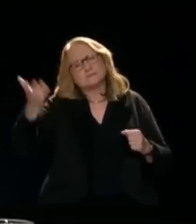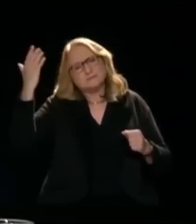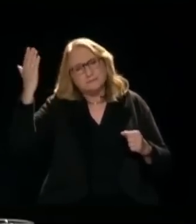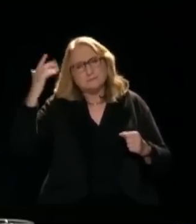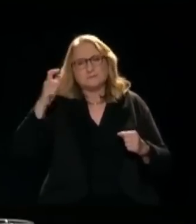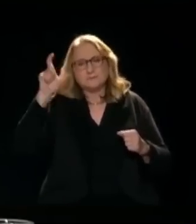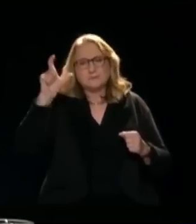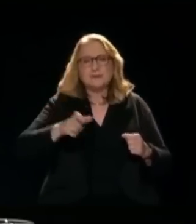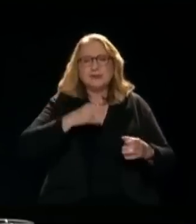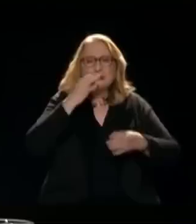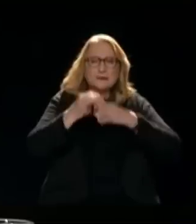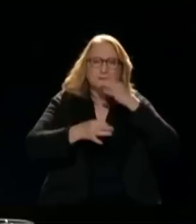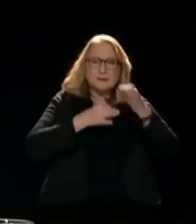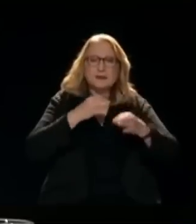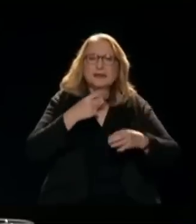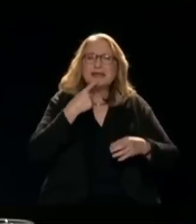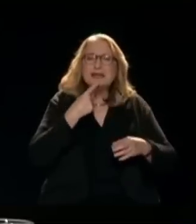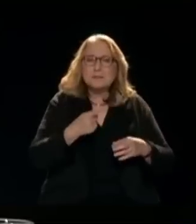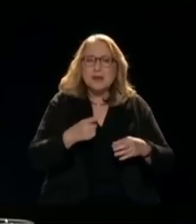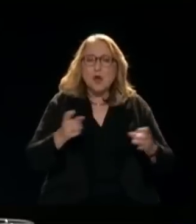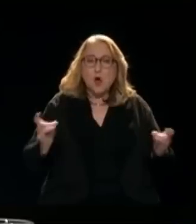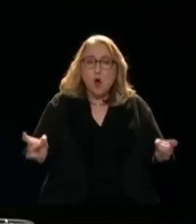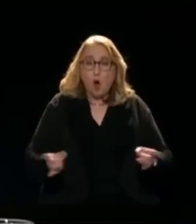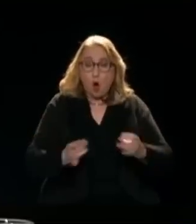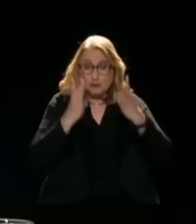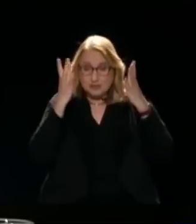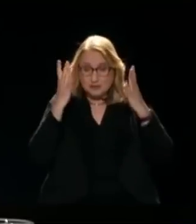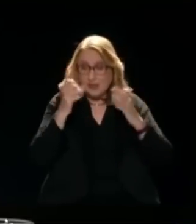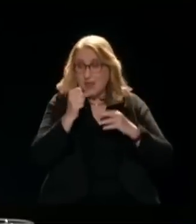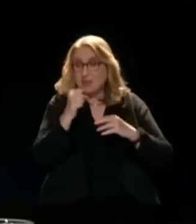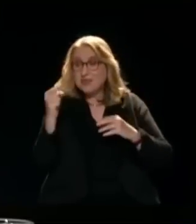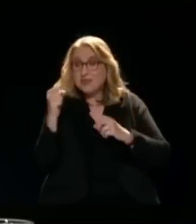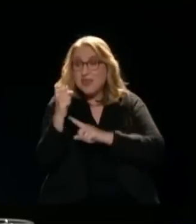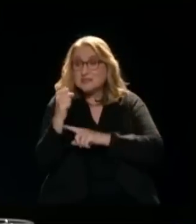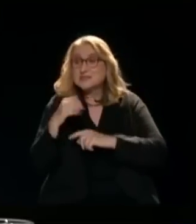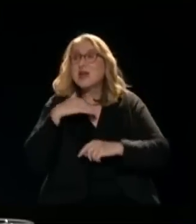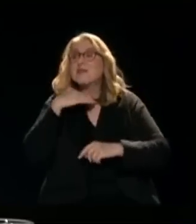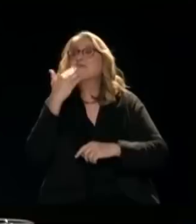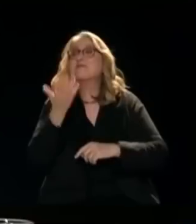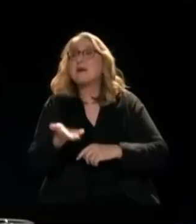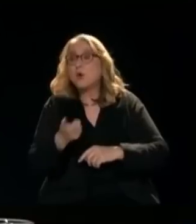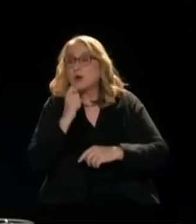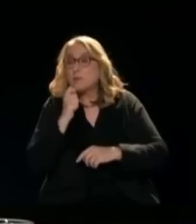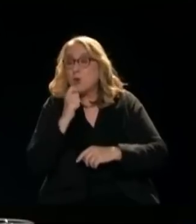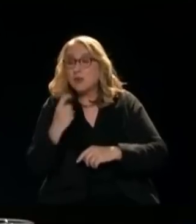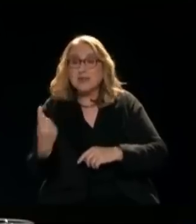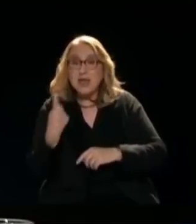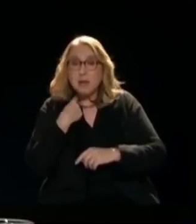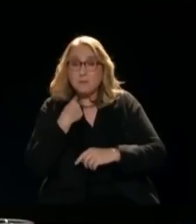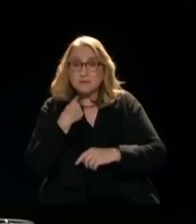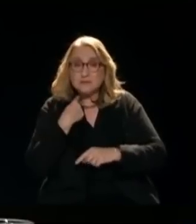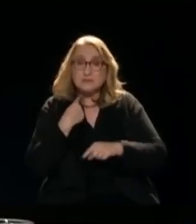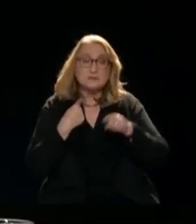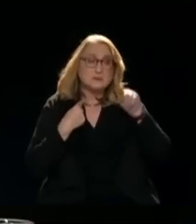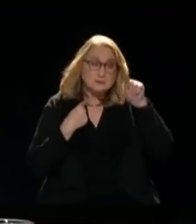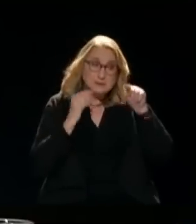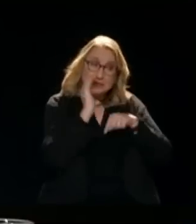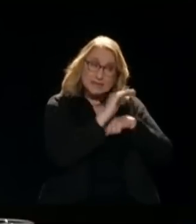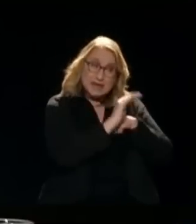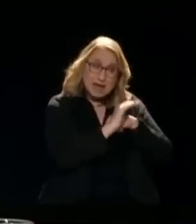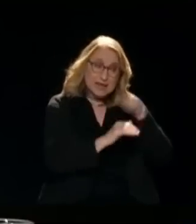του Κοινοβουλίου, την πλήρη πίσω. Όταν η δεξιά δεν μπορεί να εφαρμόσει τις πολιτικές που πρέπει, καλεί στην αριστερά να εφαρμόσει τις ίδιες